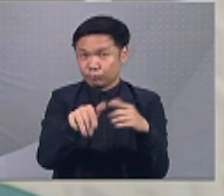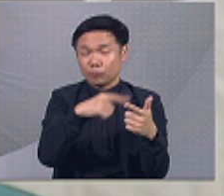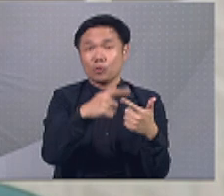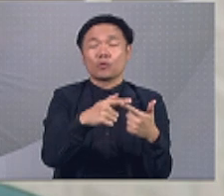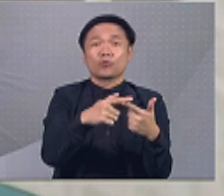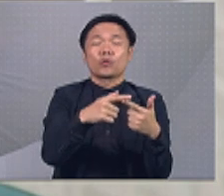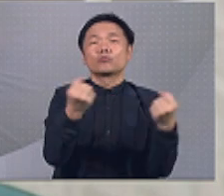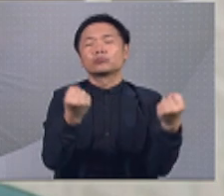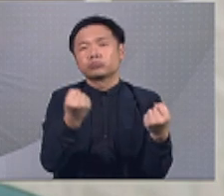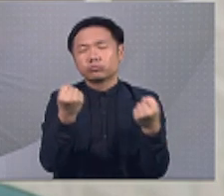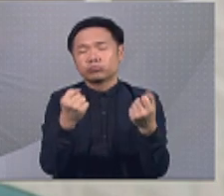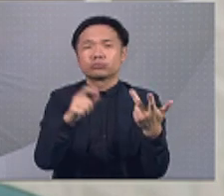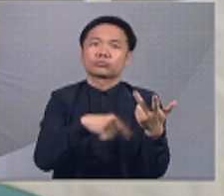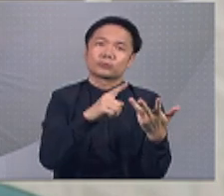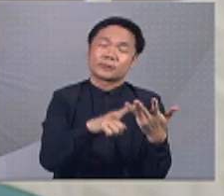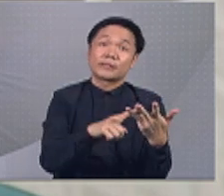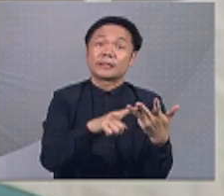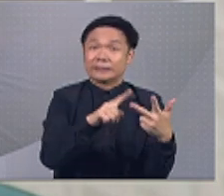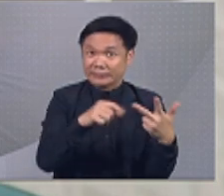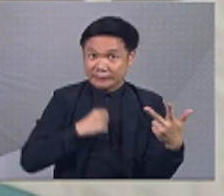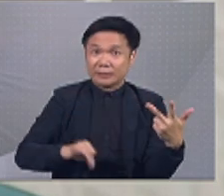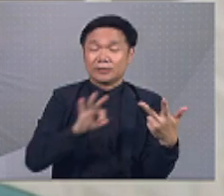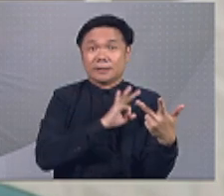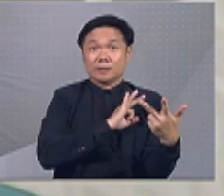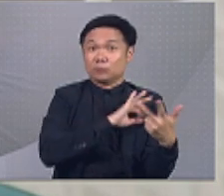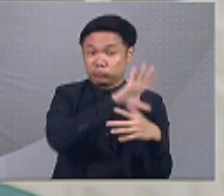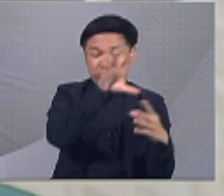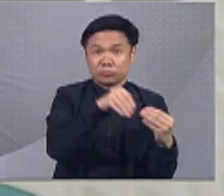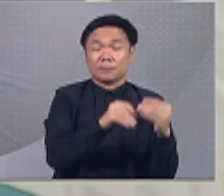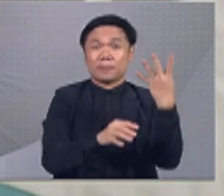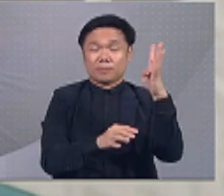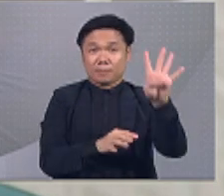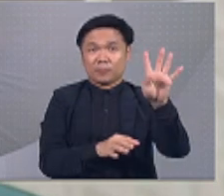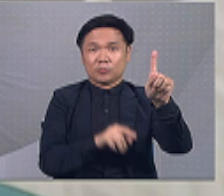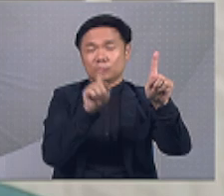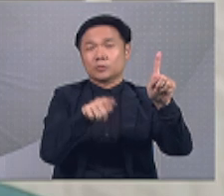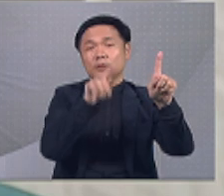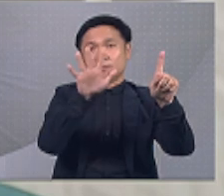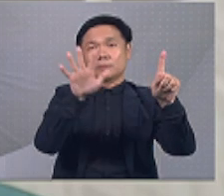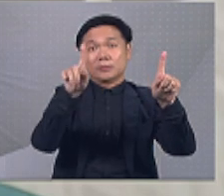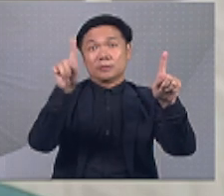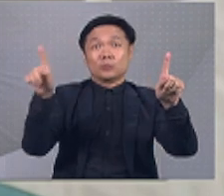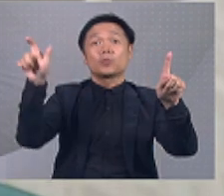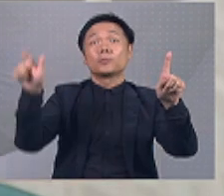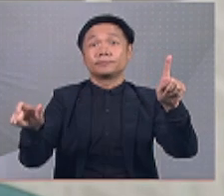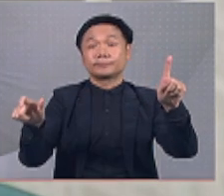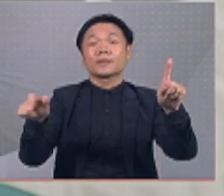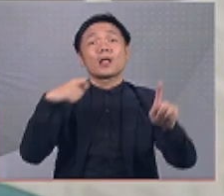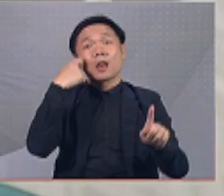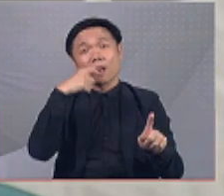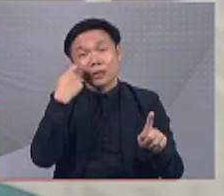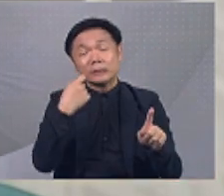pemandu dan lain-lain yang dikenal pasti adalah 40 1511 jumlah sampel yang diambil dan diuji